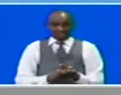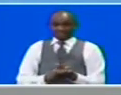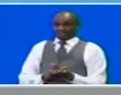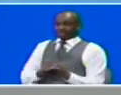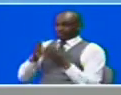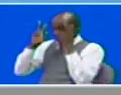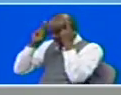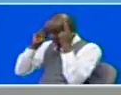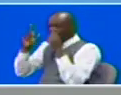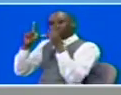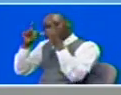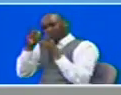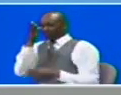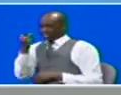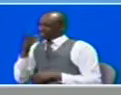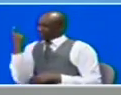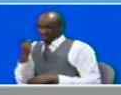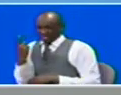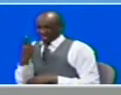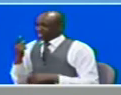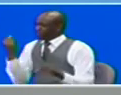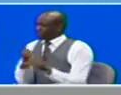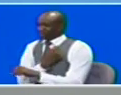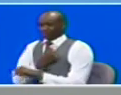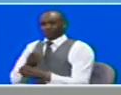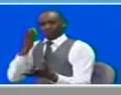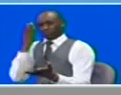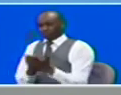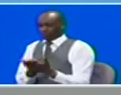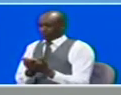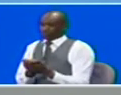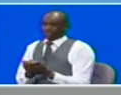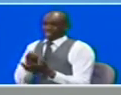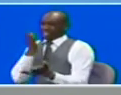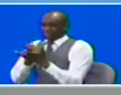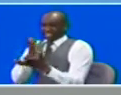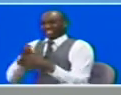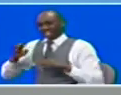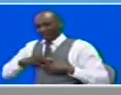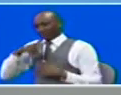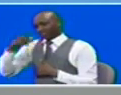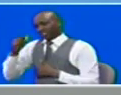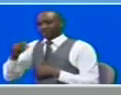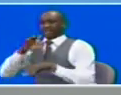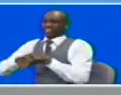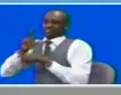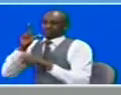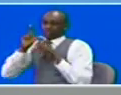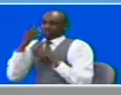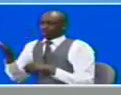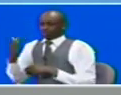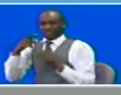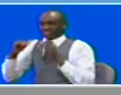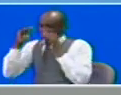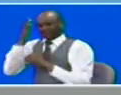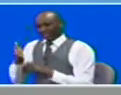Mashirima, picha peke yake haiwezi kutumika kusema ya kwamba uliweza kupata cheti fulani kwa kiwango